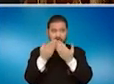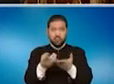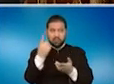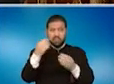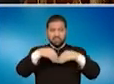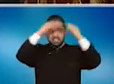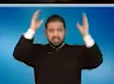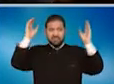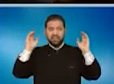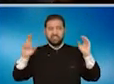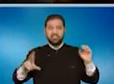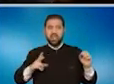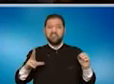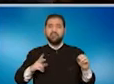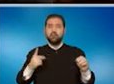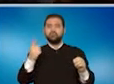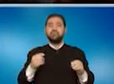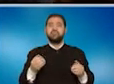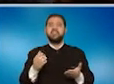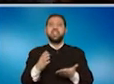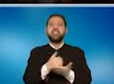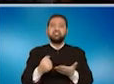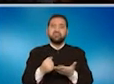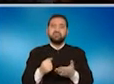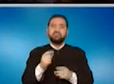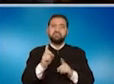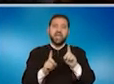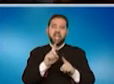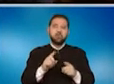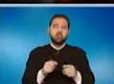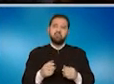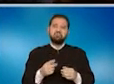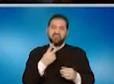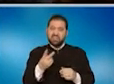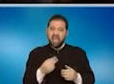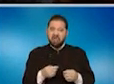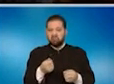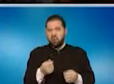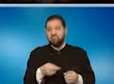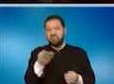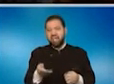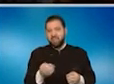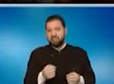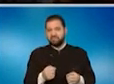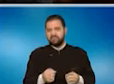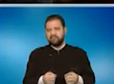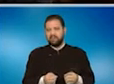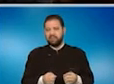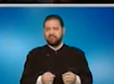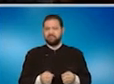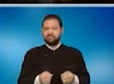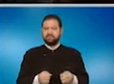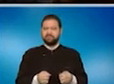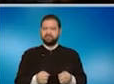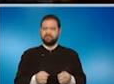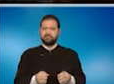fost în câștig. Dacă n-ar fi apreciat, ar fi vândut-o. De iată că Dumnezeu a rânduit ca acel om, chiar acel om, să ajungă